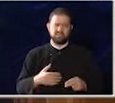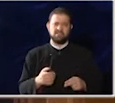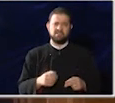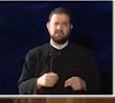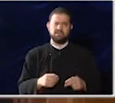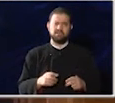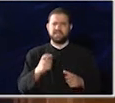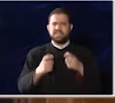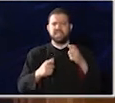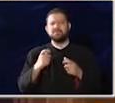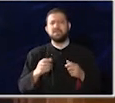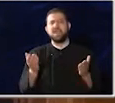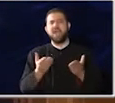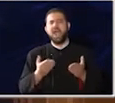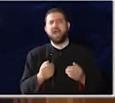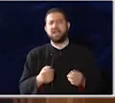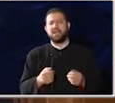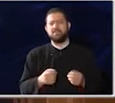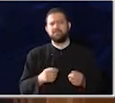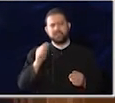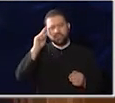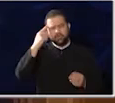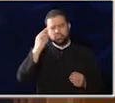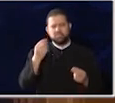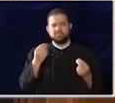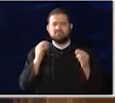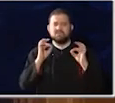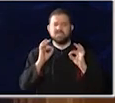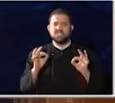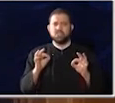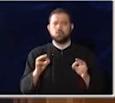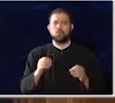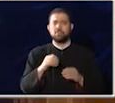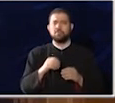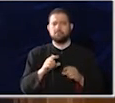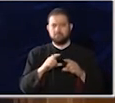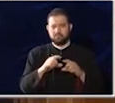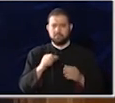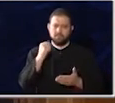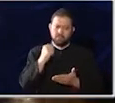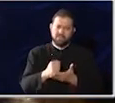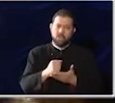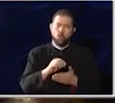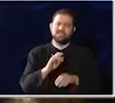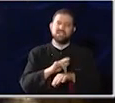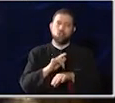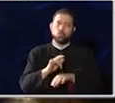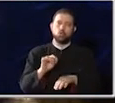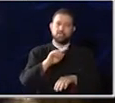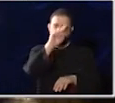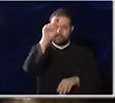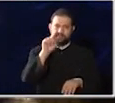clară, concretă, despre care știm foarte sigur ceva, un diagnostic, să spunem?